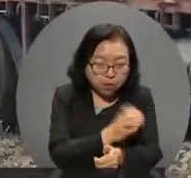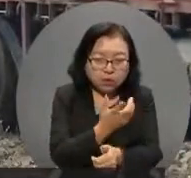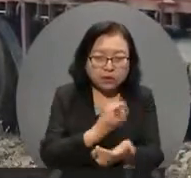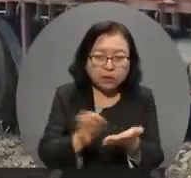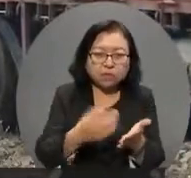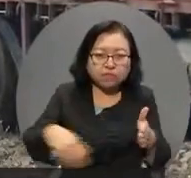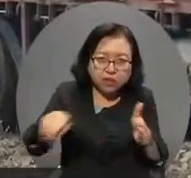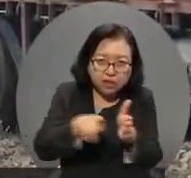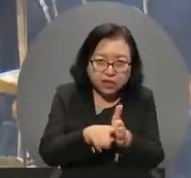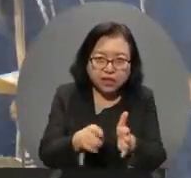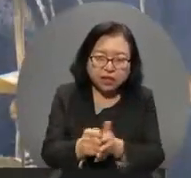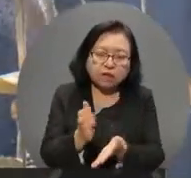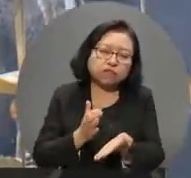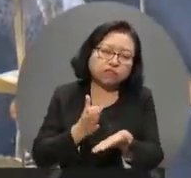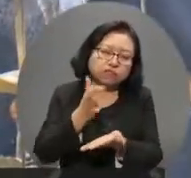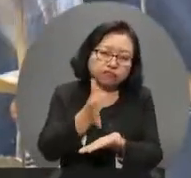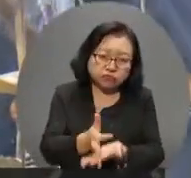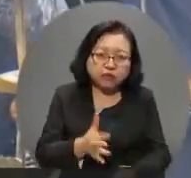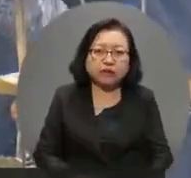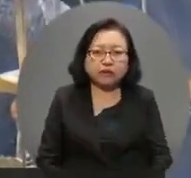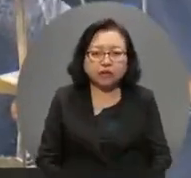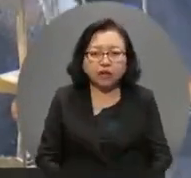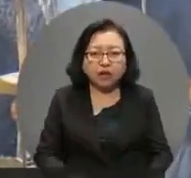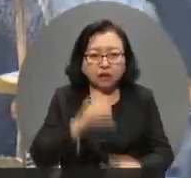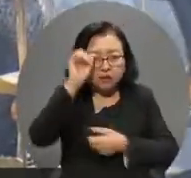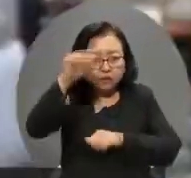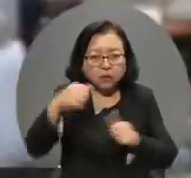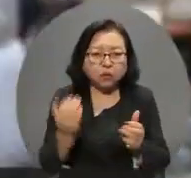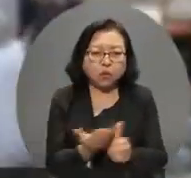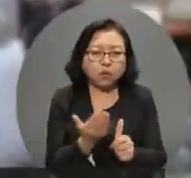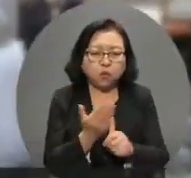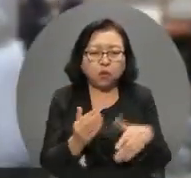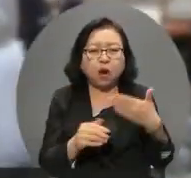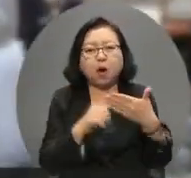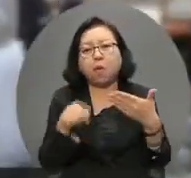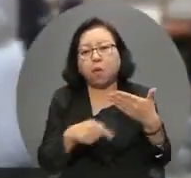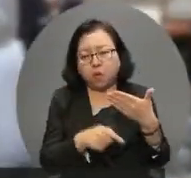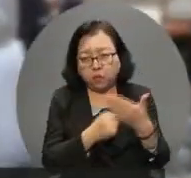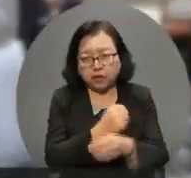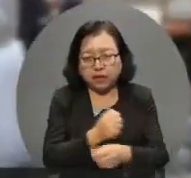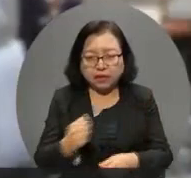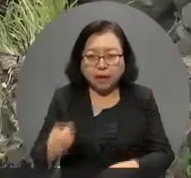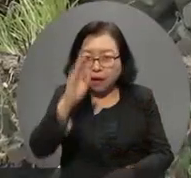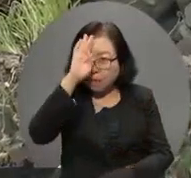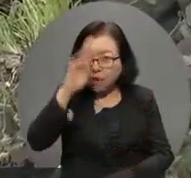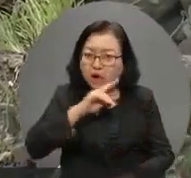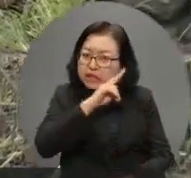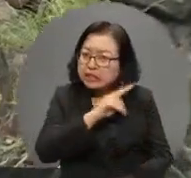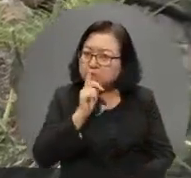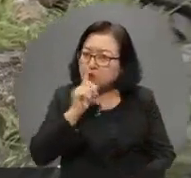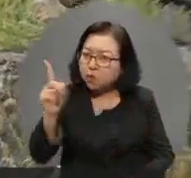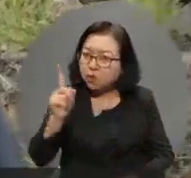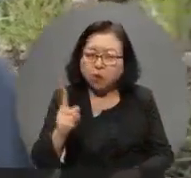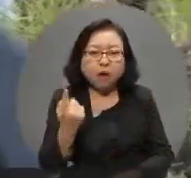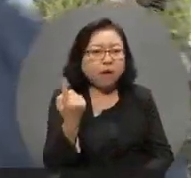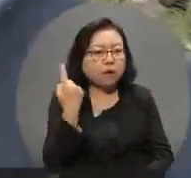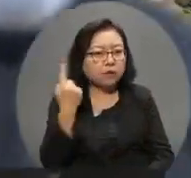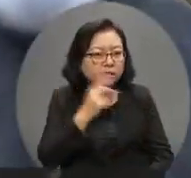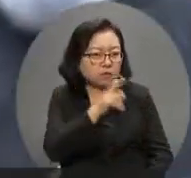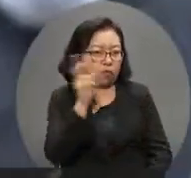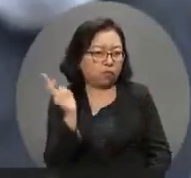컨테이너도 투입됩니다. 소 9마리를 키우는 농장 주인이 럼피스킨병 의심 신고를 한 건 어제